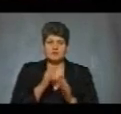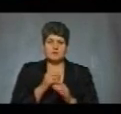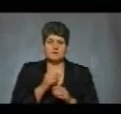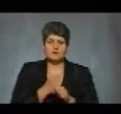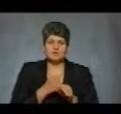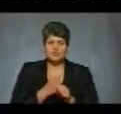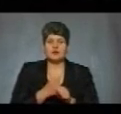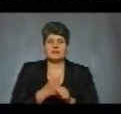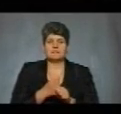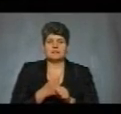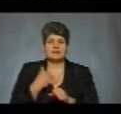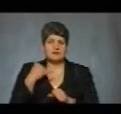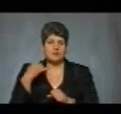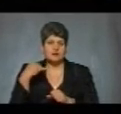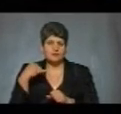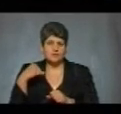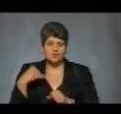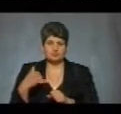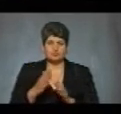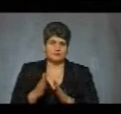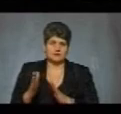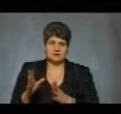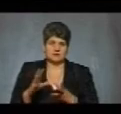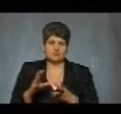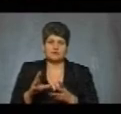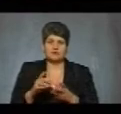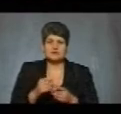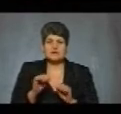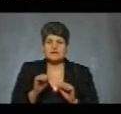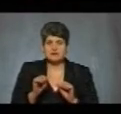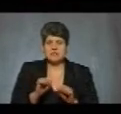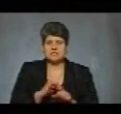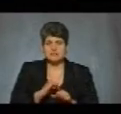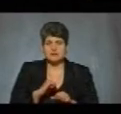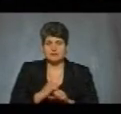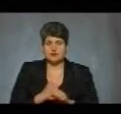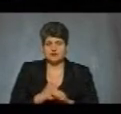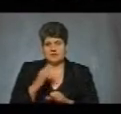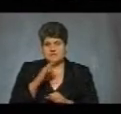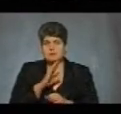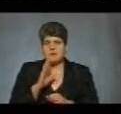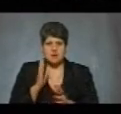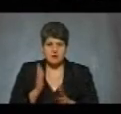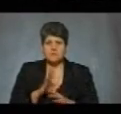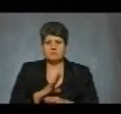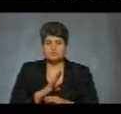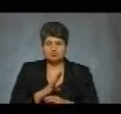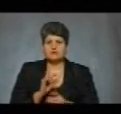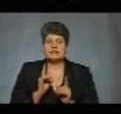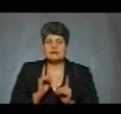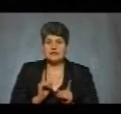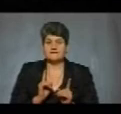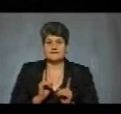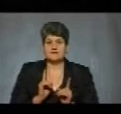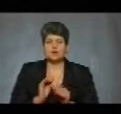з адміністрацією закладів загальної середньої освіти, безпосередньо керівники вже працювали з батьками. Були